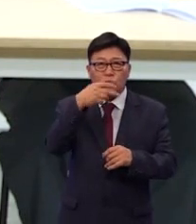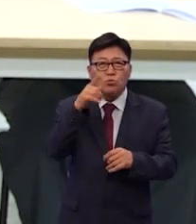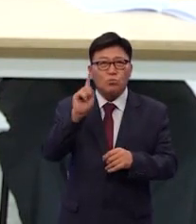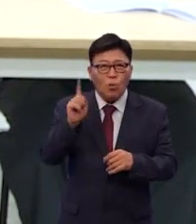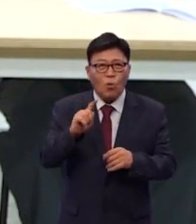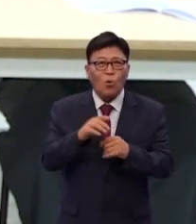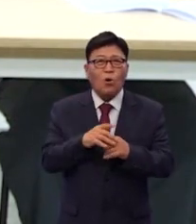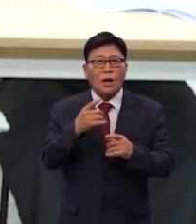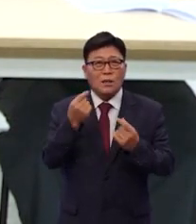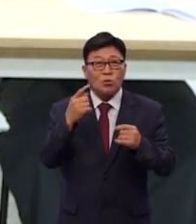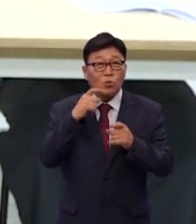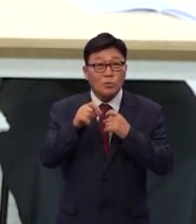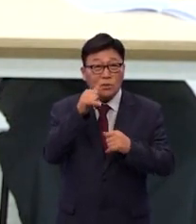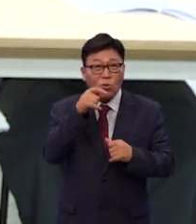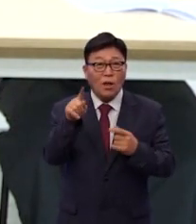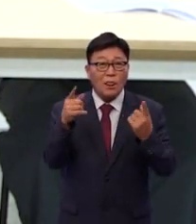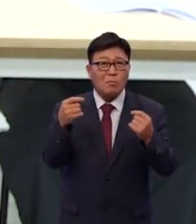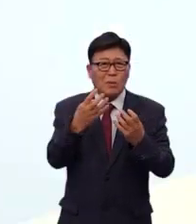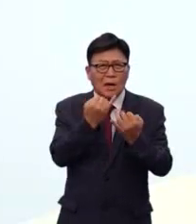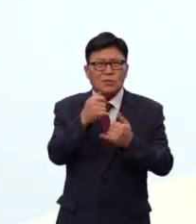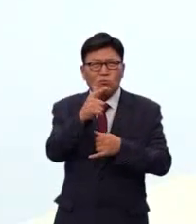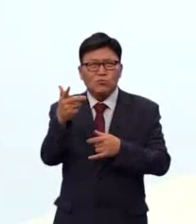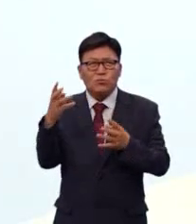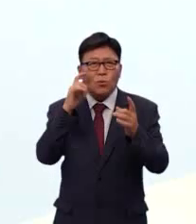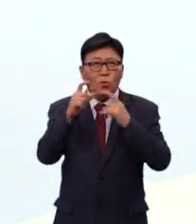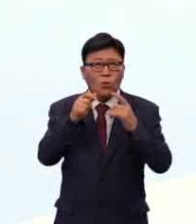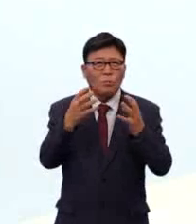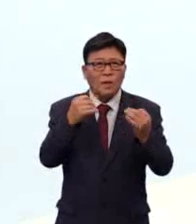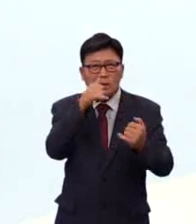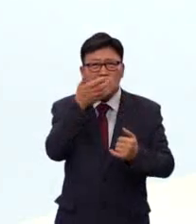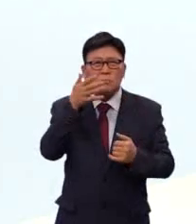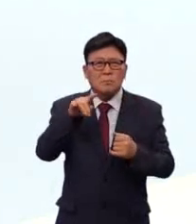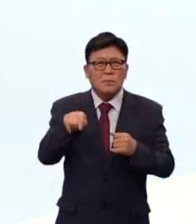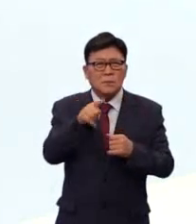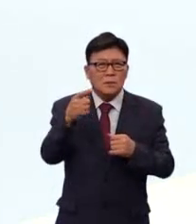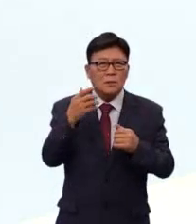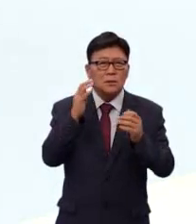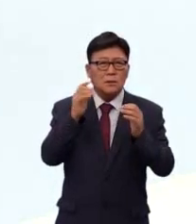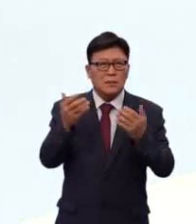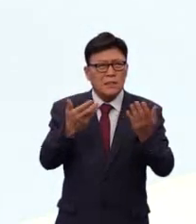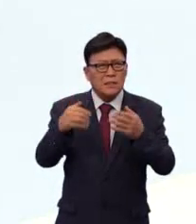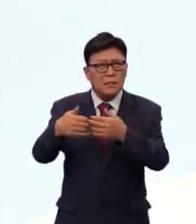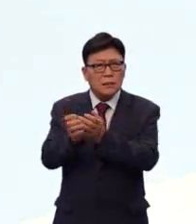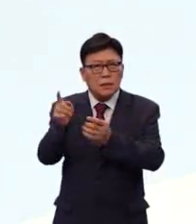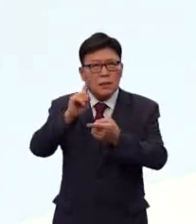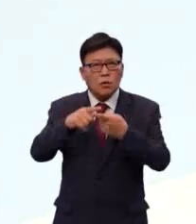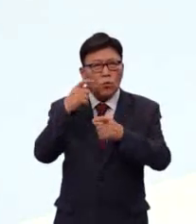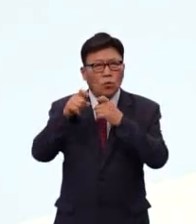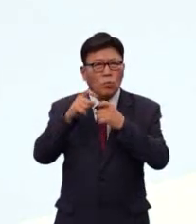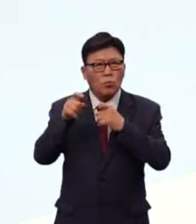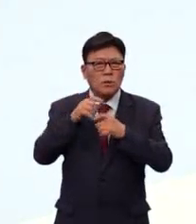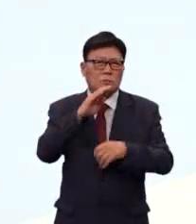하나? 많은 고민들을 참 하게 되는데요. 자, 이렇게 많은 고민들 속에서 특히나 우리가 인생에 큰